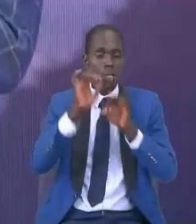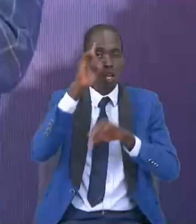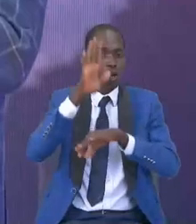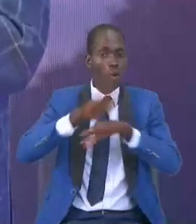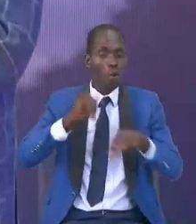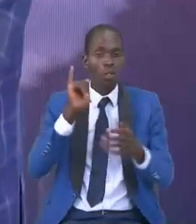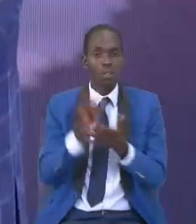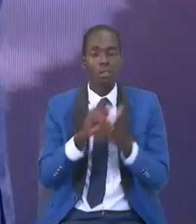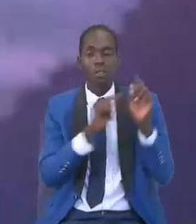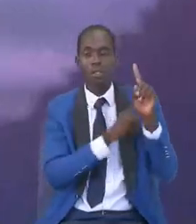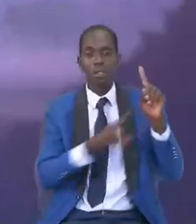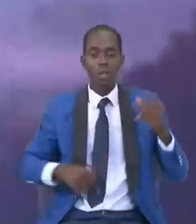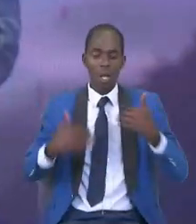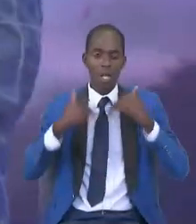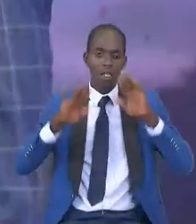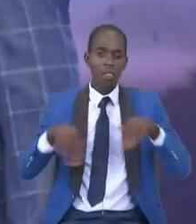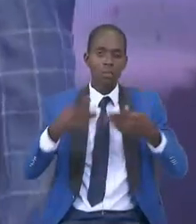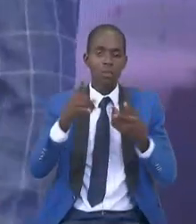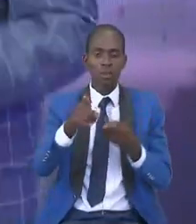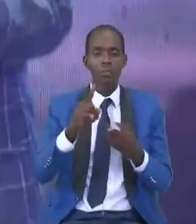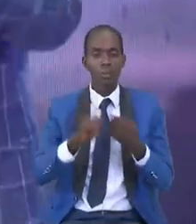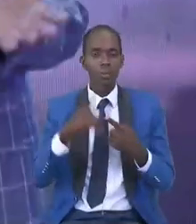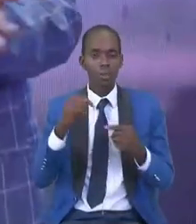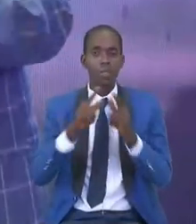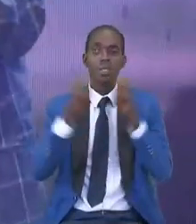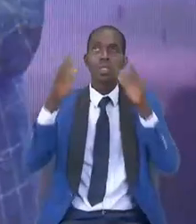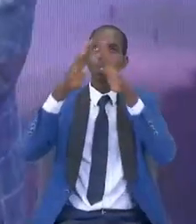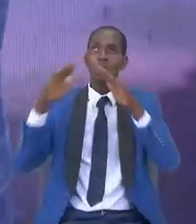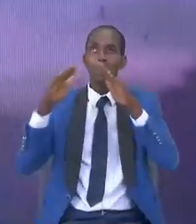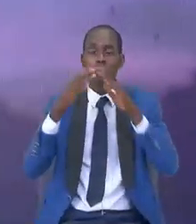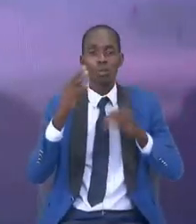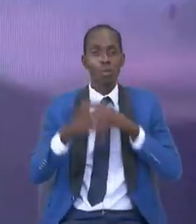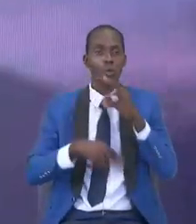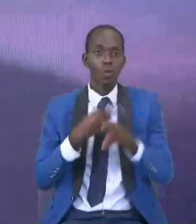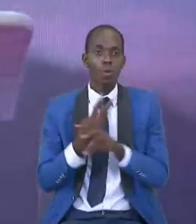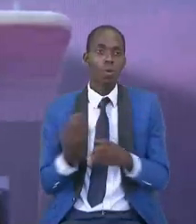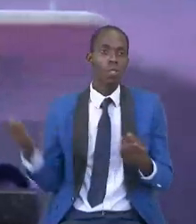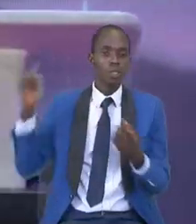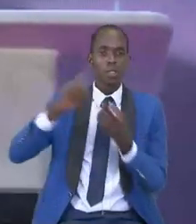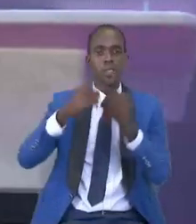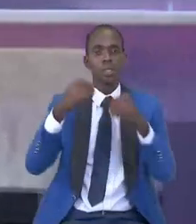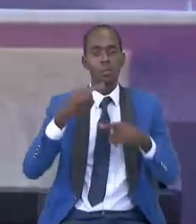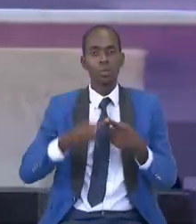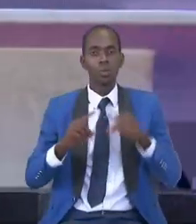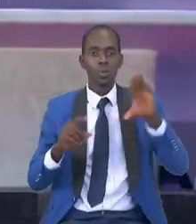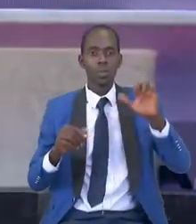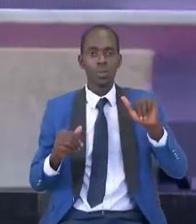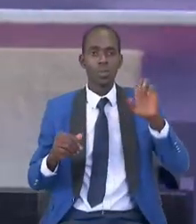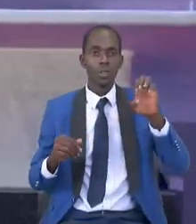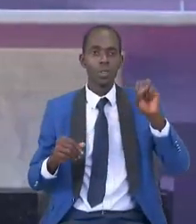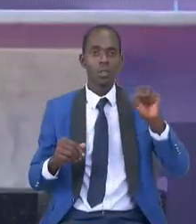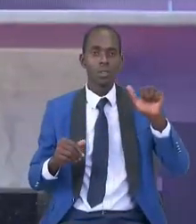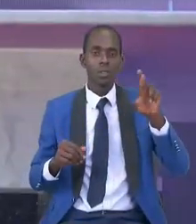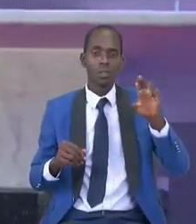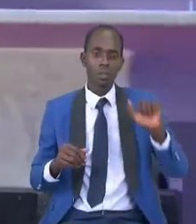Ils ont compris l'appel impératif que Dieu les avait lancé aux grandes villes du monde, jusqu'à ce qu'ils viennent à Césarée.